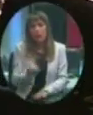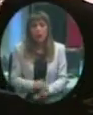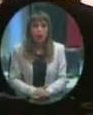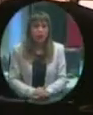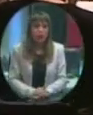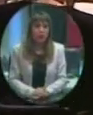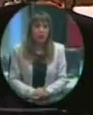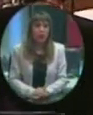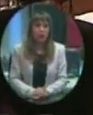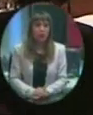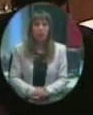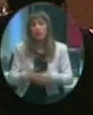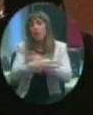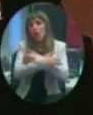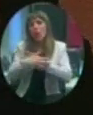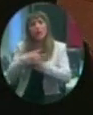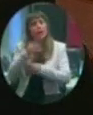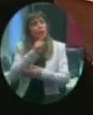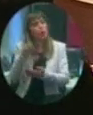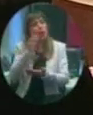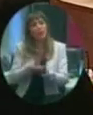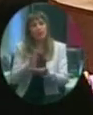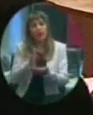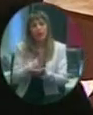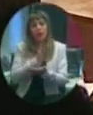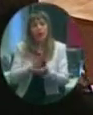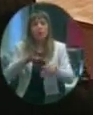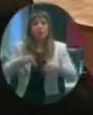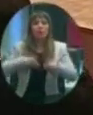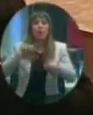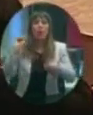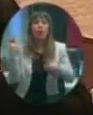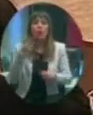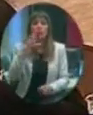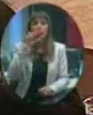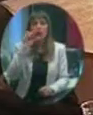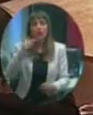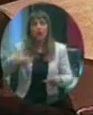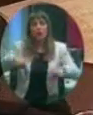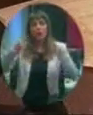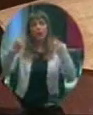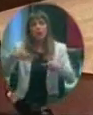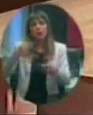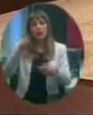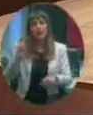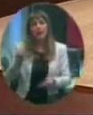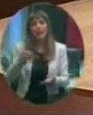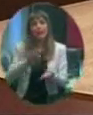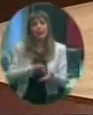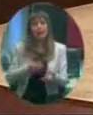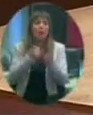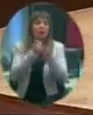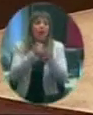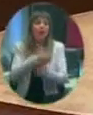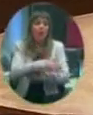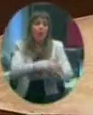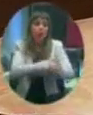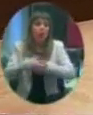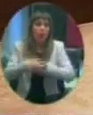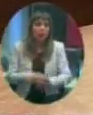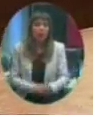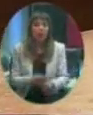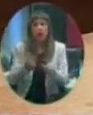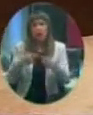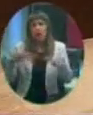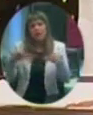העוני הוא לא גזירת גורל, כך הסכימו היום כל הדוברים ביום בו ציינה הכנסת את המאבק בעוני. בשלל הוועדות השונות עסקו